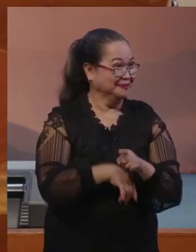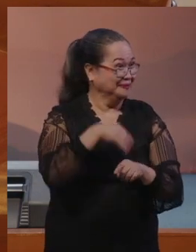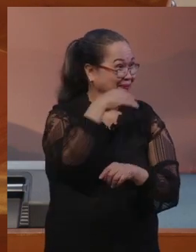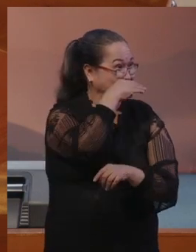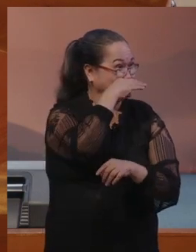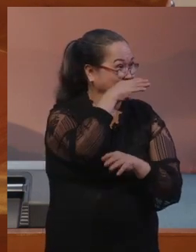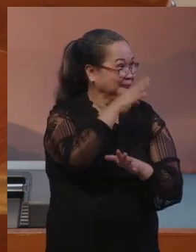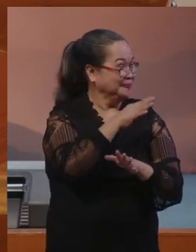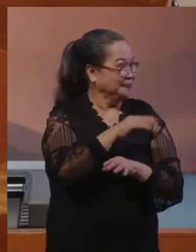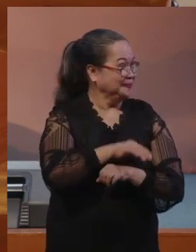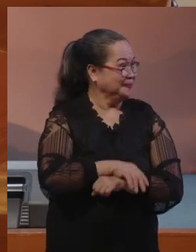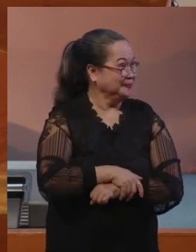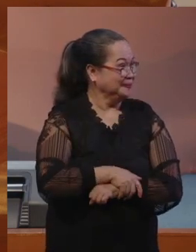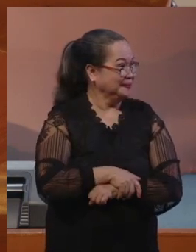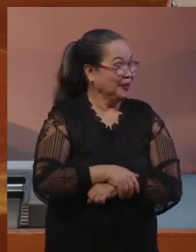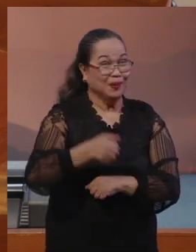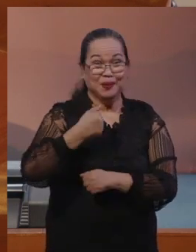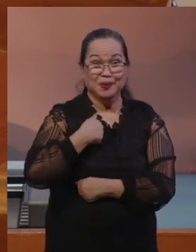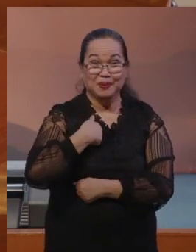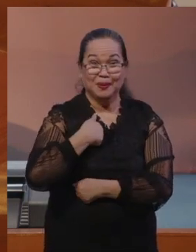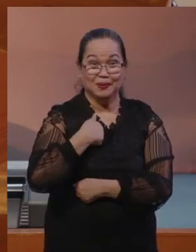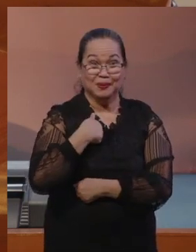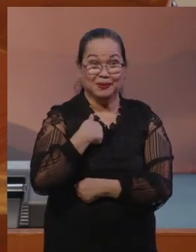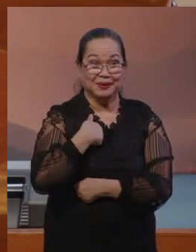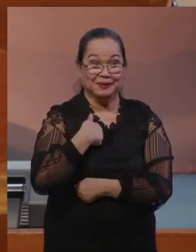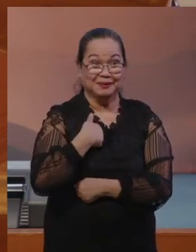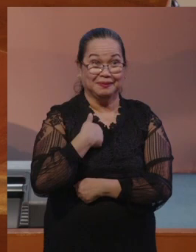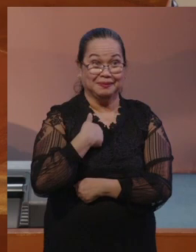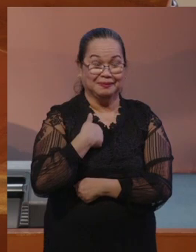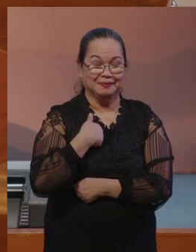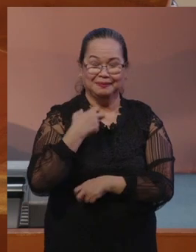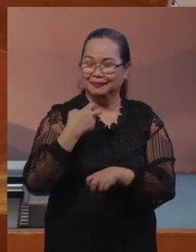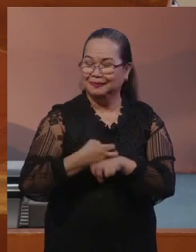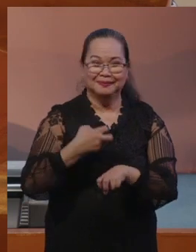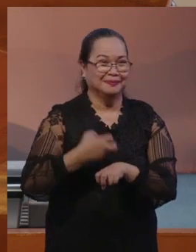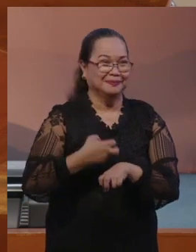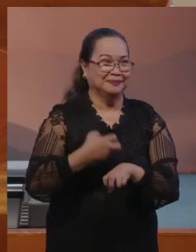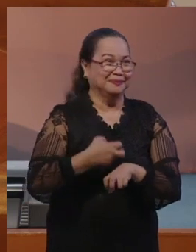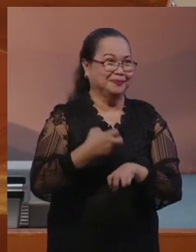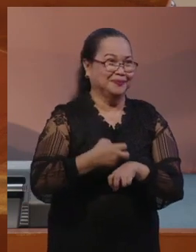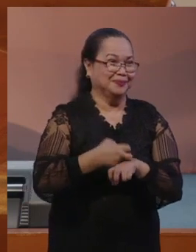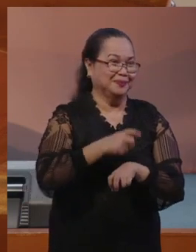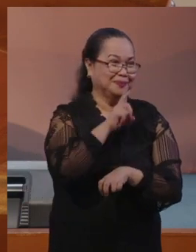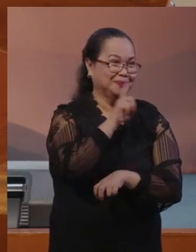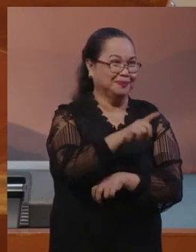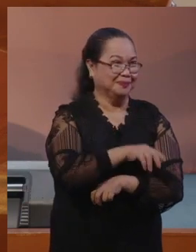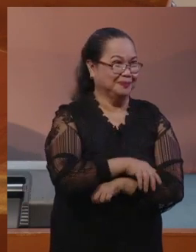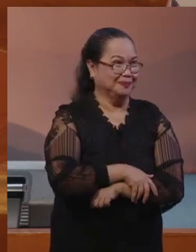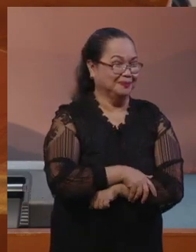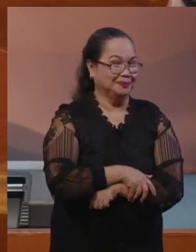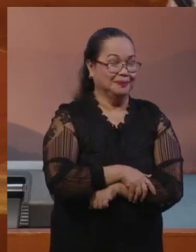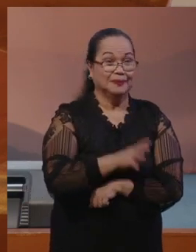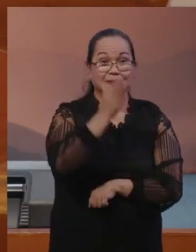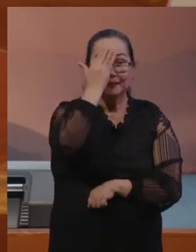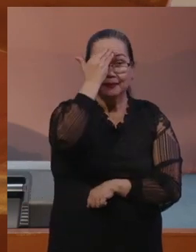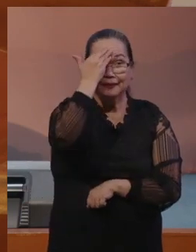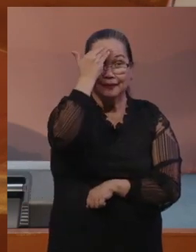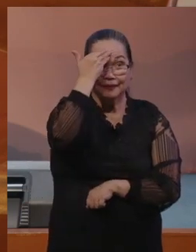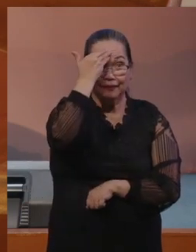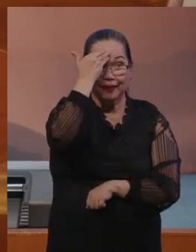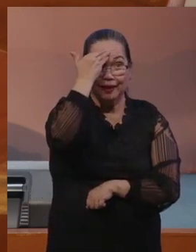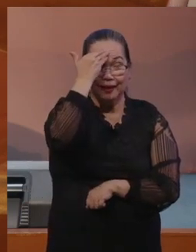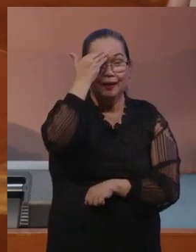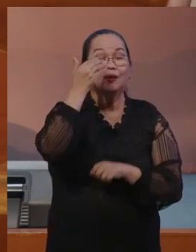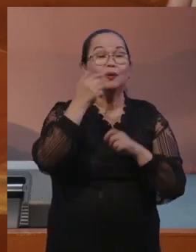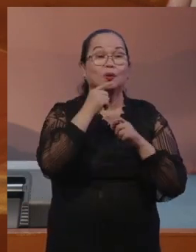Kasi trinaidor niya ang kanyang bayan. Napakahirap gawin yun. Sapagkat kinilala niya na ang kanyang bayan ay